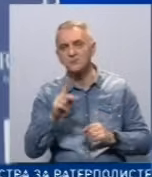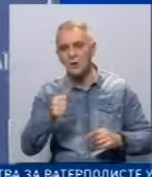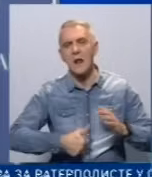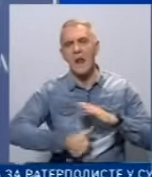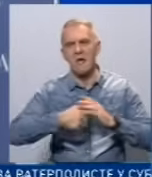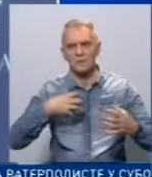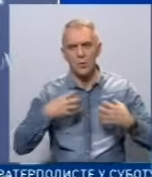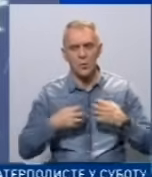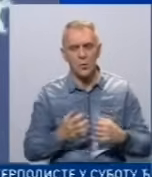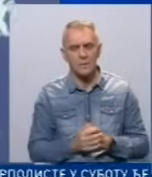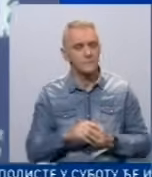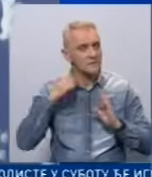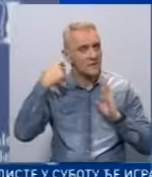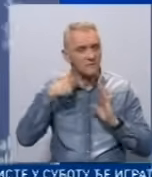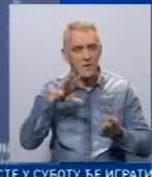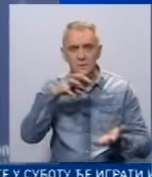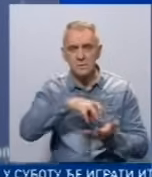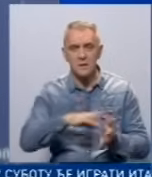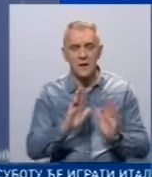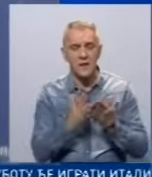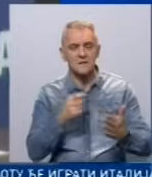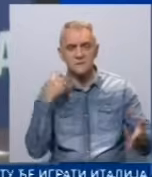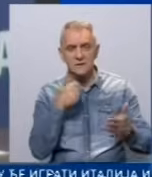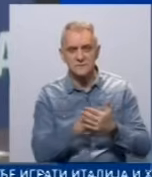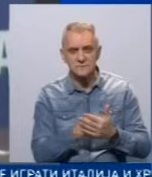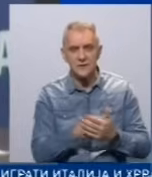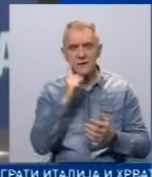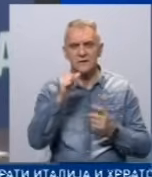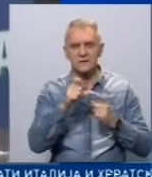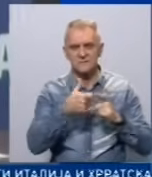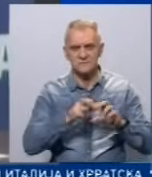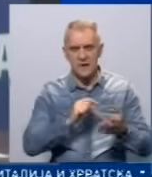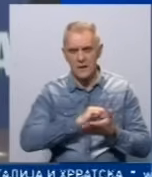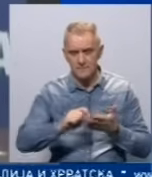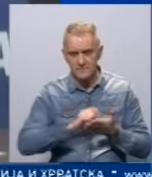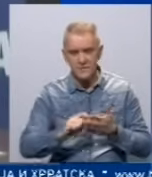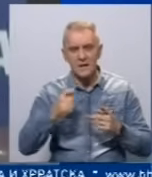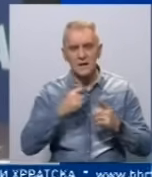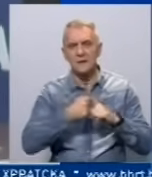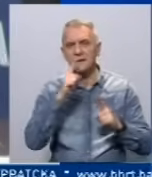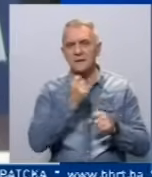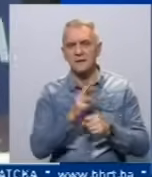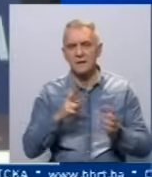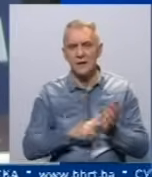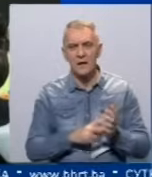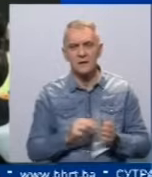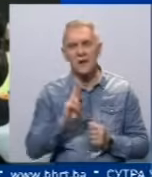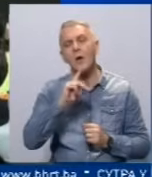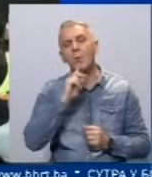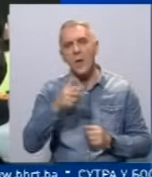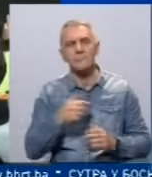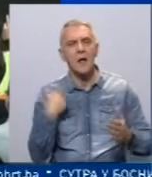ulogama. Film je baziran na knjizi nagrađivane irske spisateljice Claire Keegan, koja je imala i nominaciju za